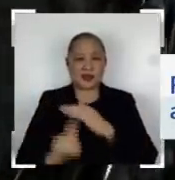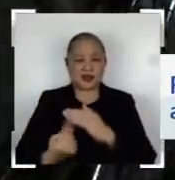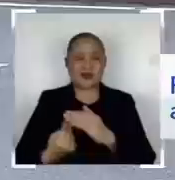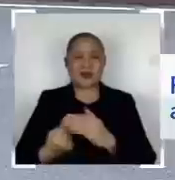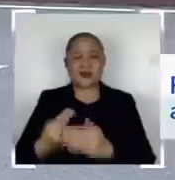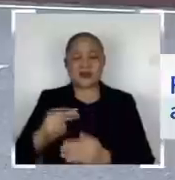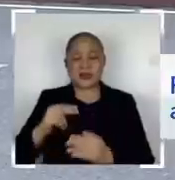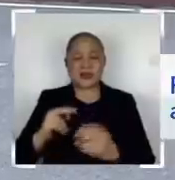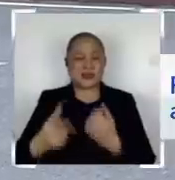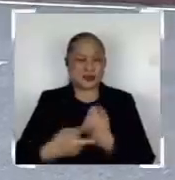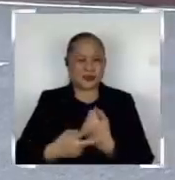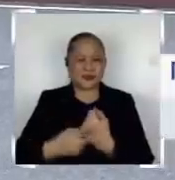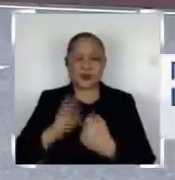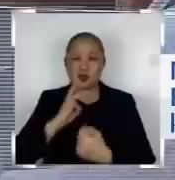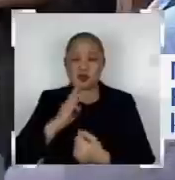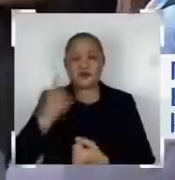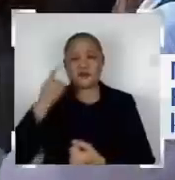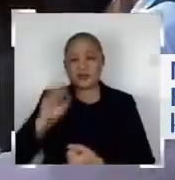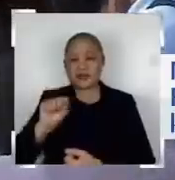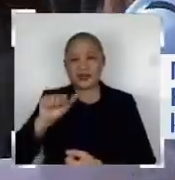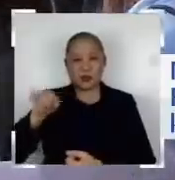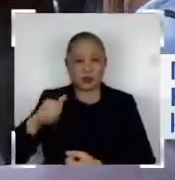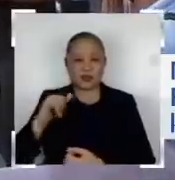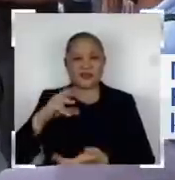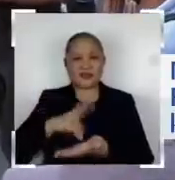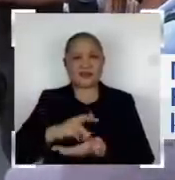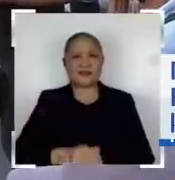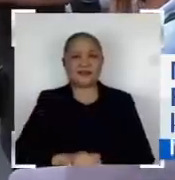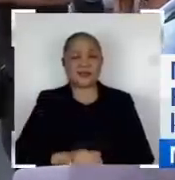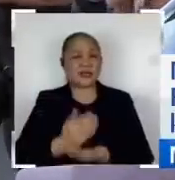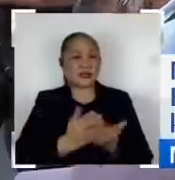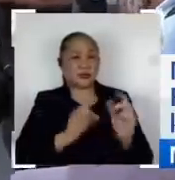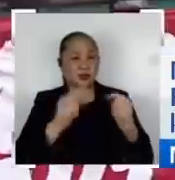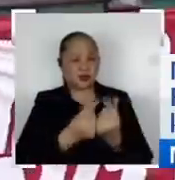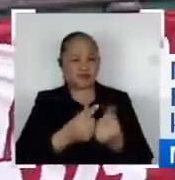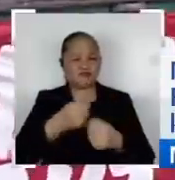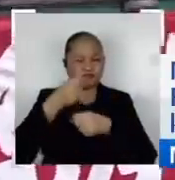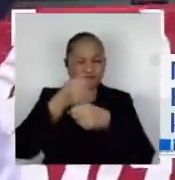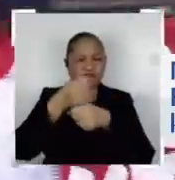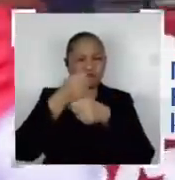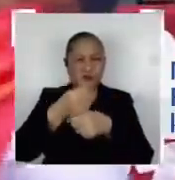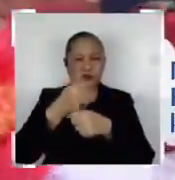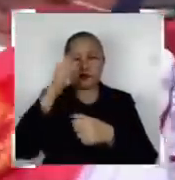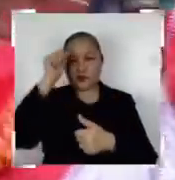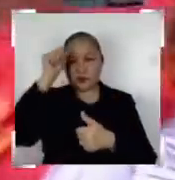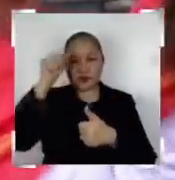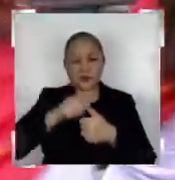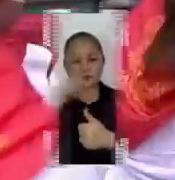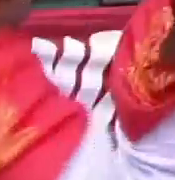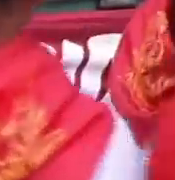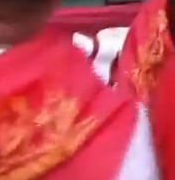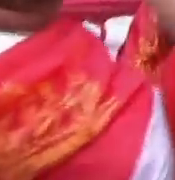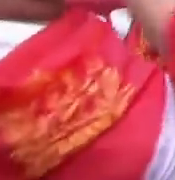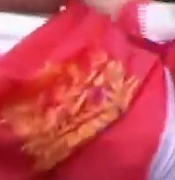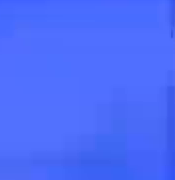ilang militanteng grupo naman dinaan sa kilos protesta sa Maynila ang paggunita sa Bonifacio Day.